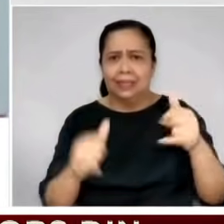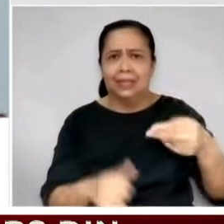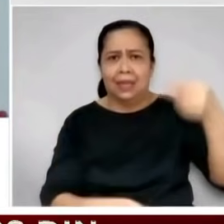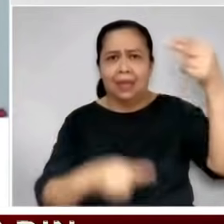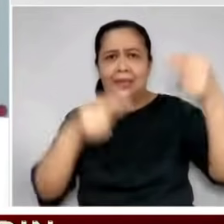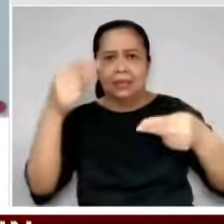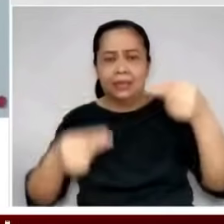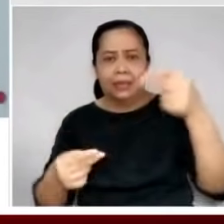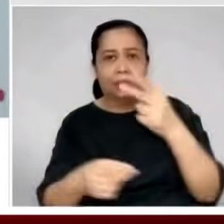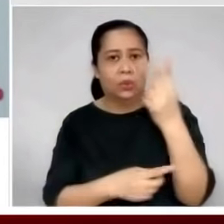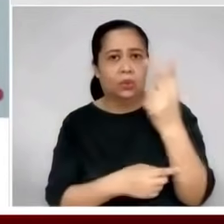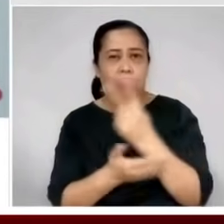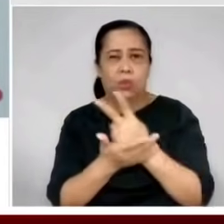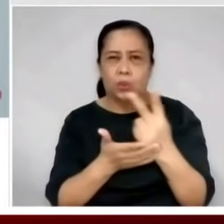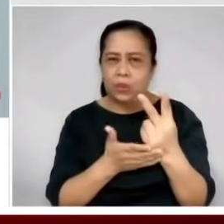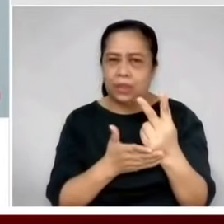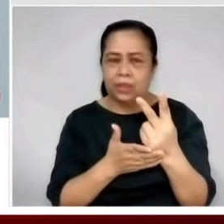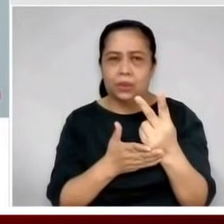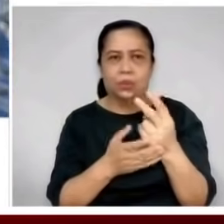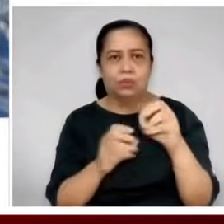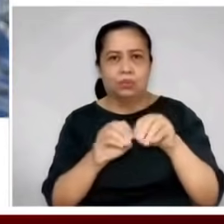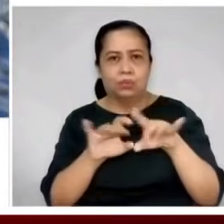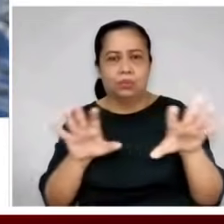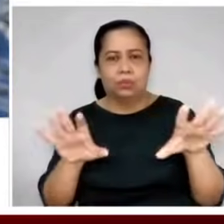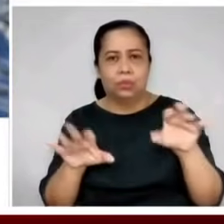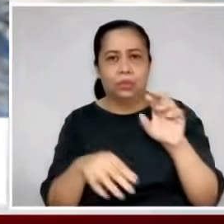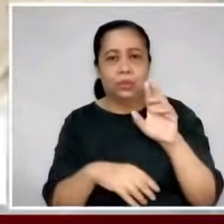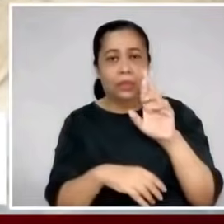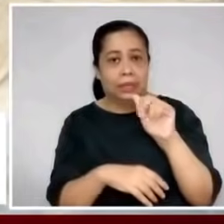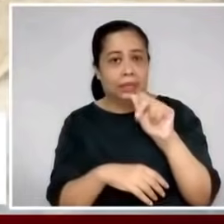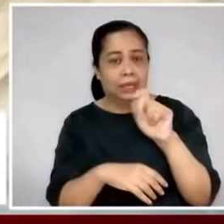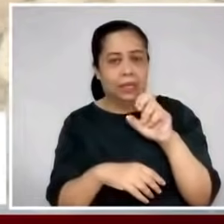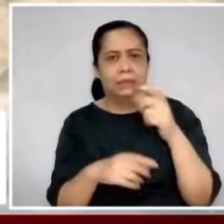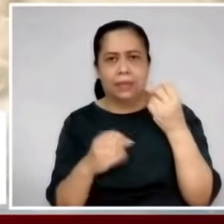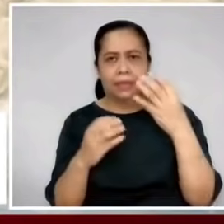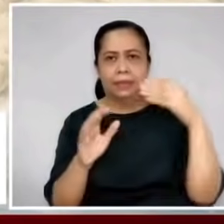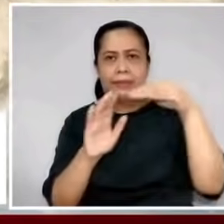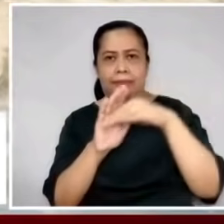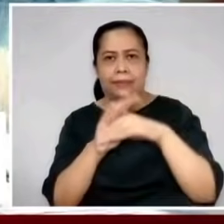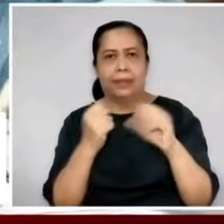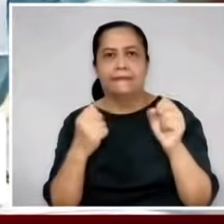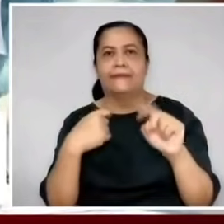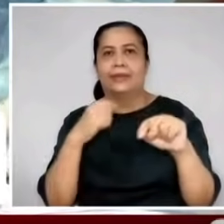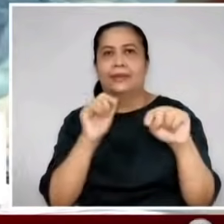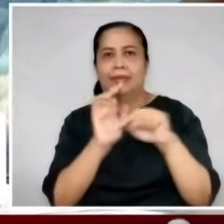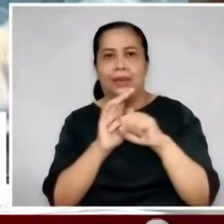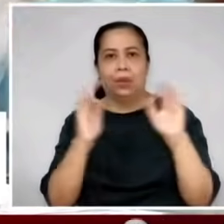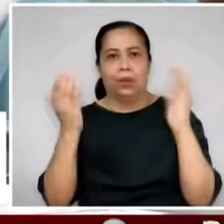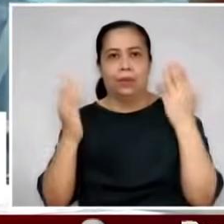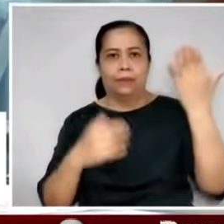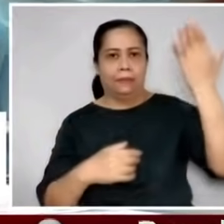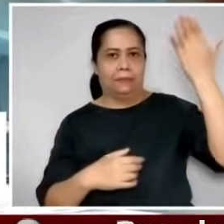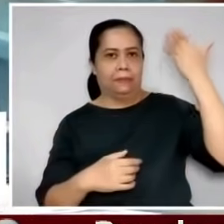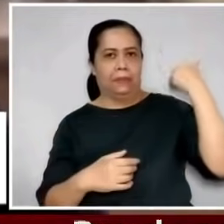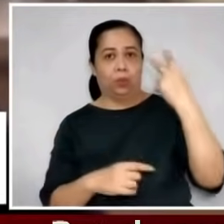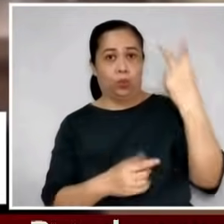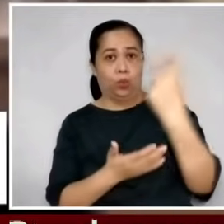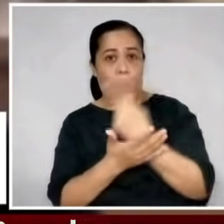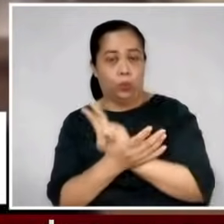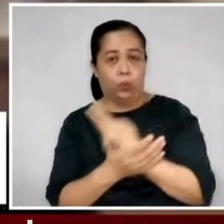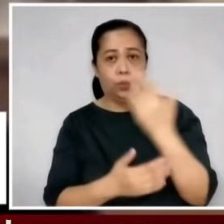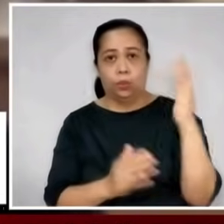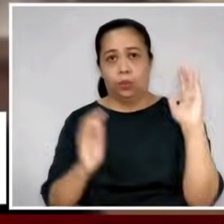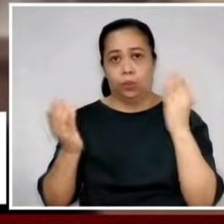2-week growth rate natin, marami ang bumaba na, no? Nagkaroon na sila ng negative. So comparing from the previous 2 weeks and the